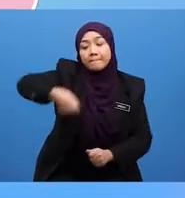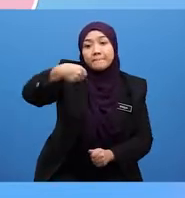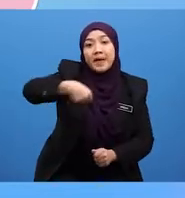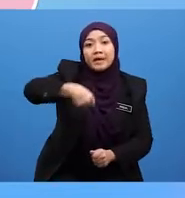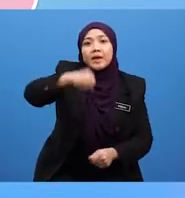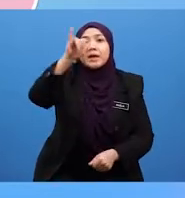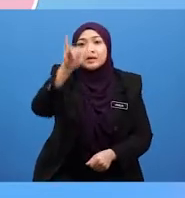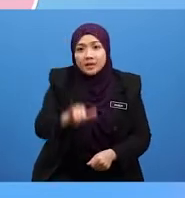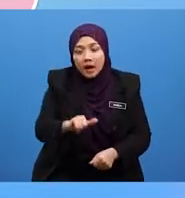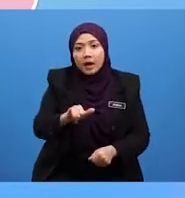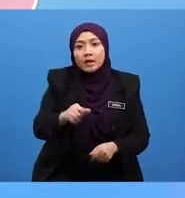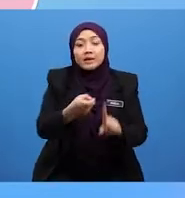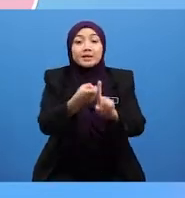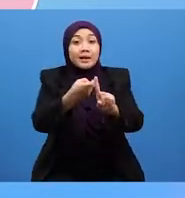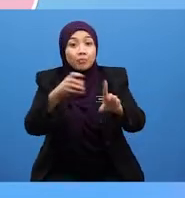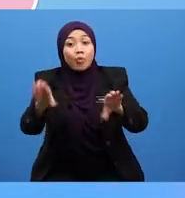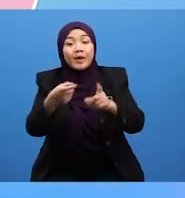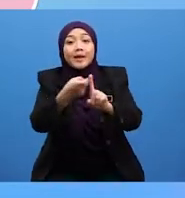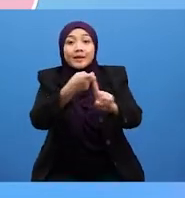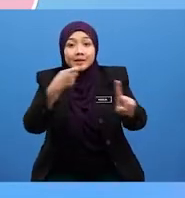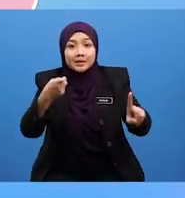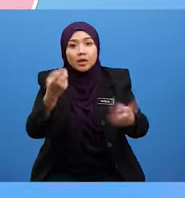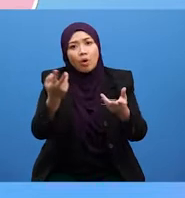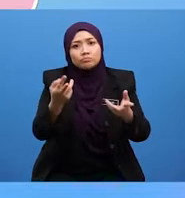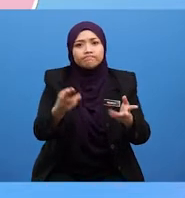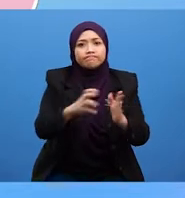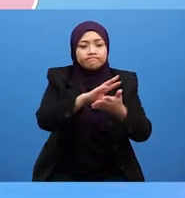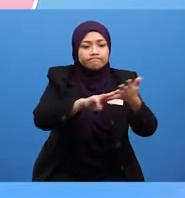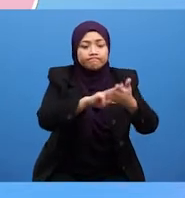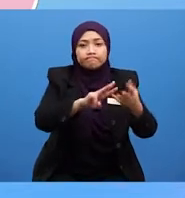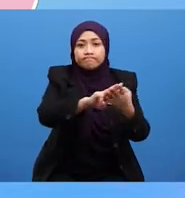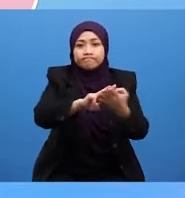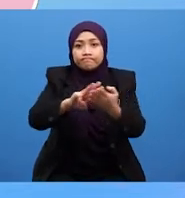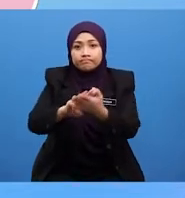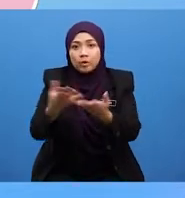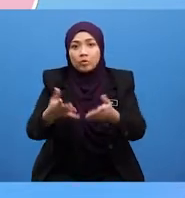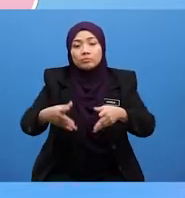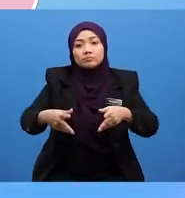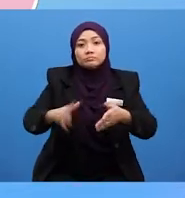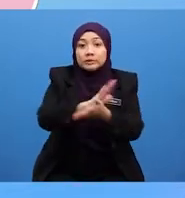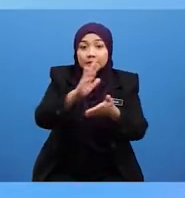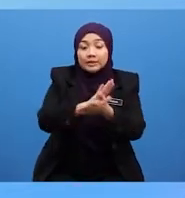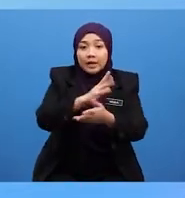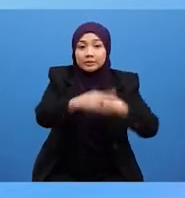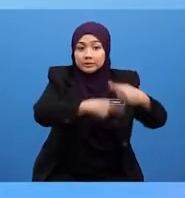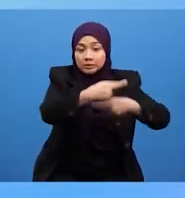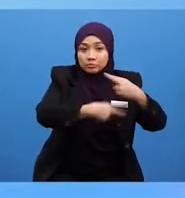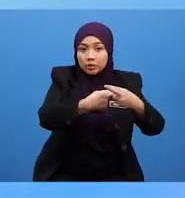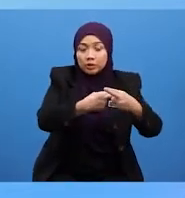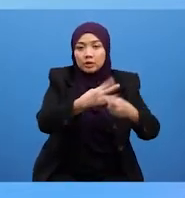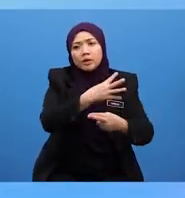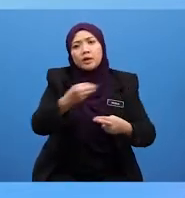diperbuat daripada rotan, kertas kitar semula dan juga kain.